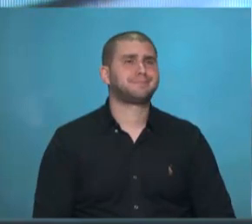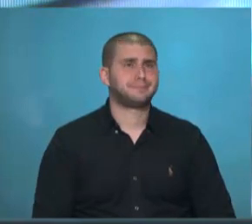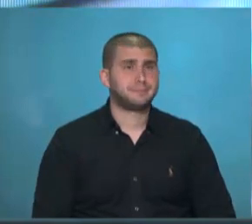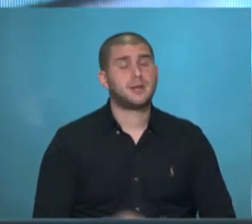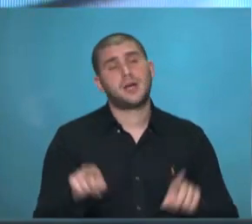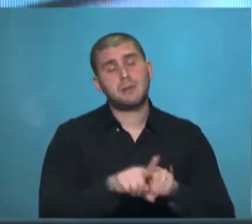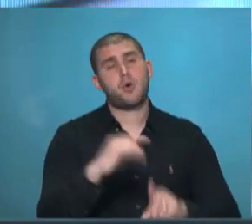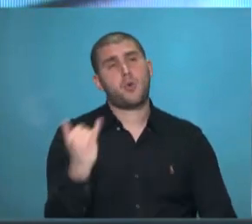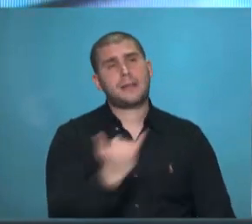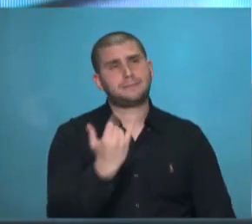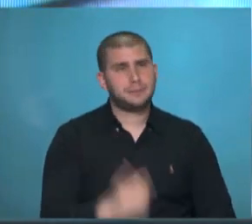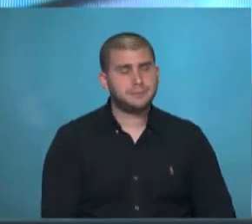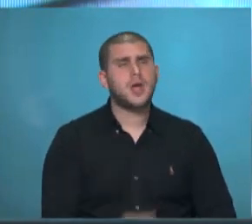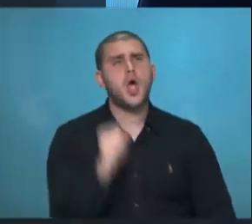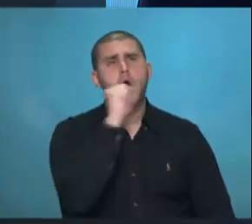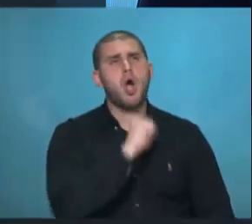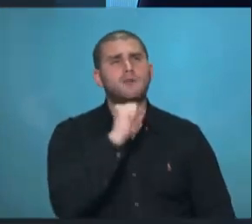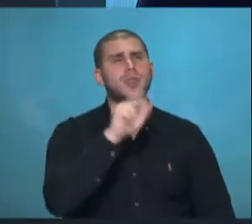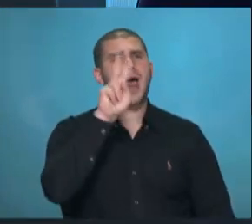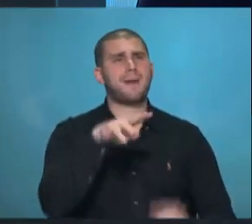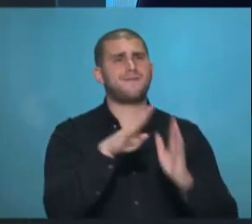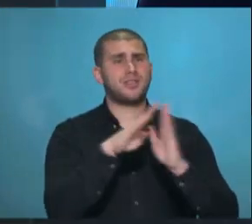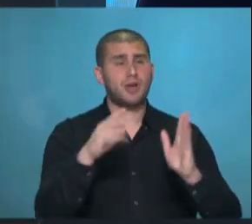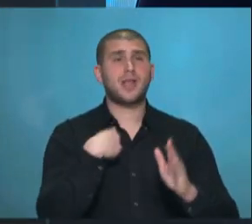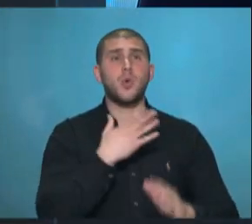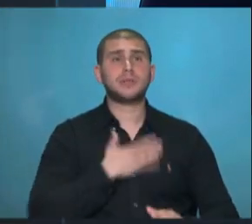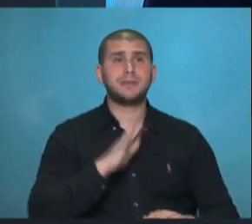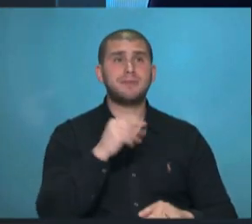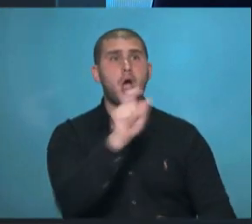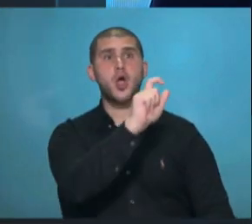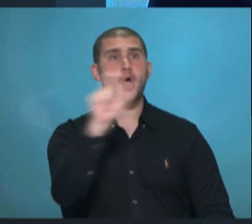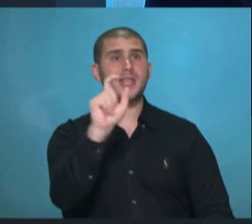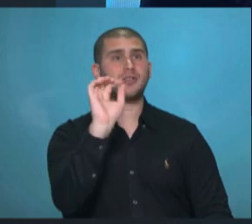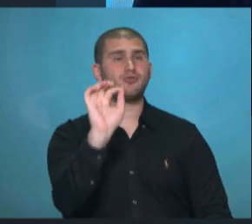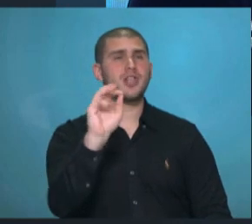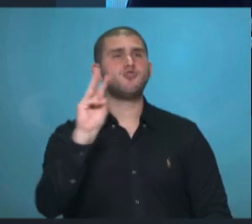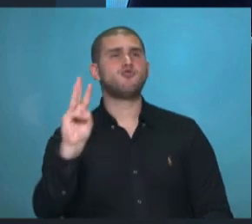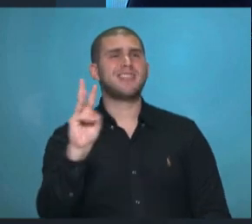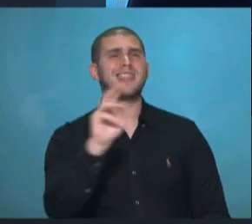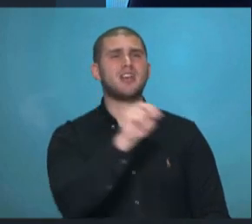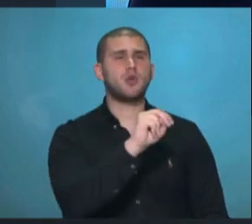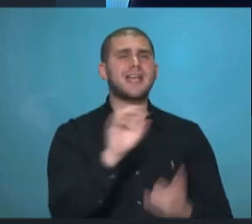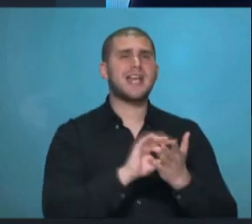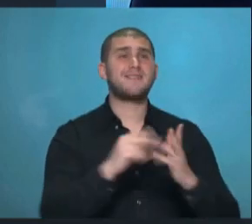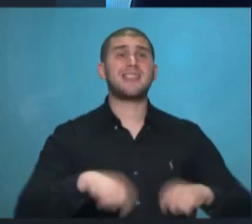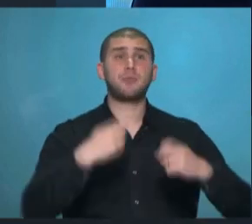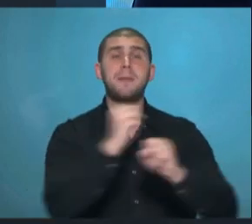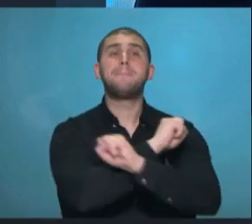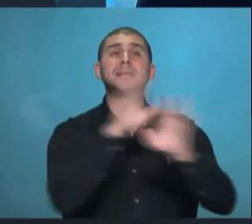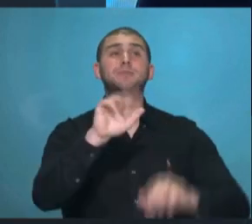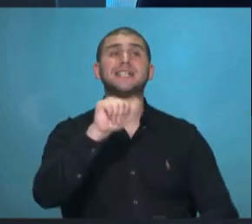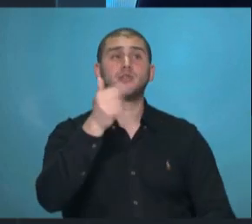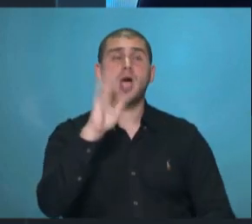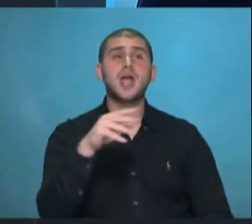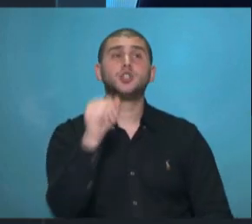תמיד. אירוויזיון 2019, ואנחנו רוצים להיות עם הכותרת שלך, שני נחשוני, כתבת התרבות שלנו, עם פרסום ראשון על